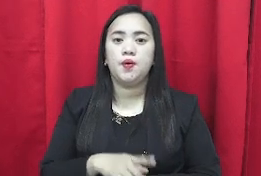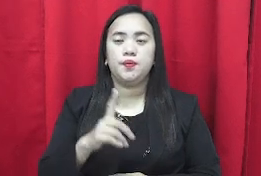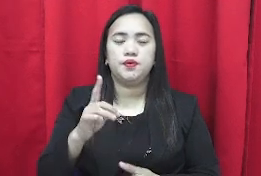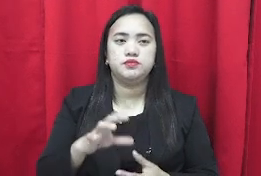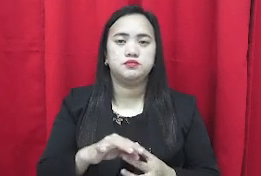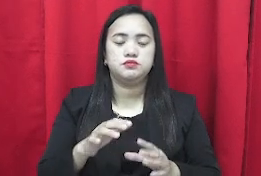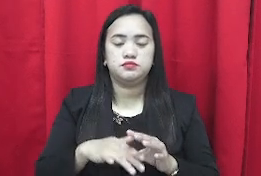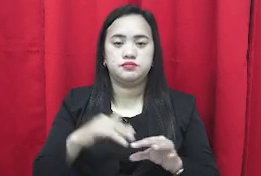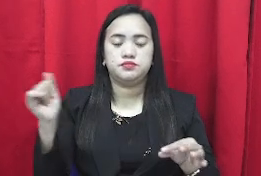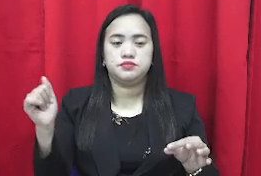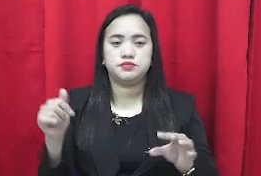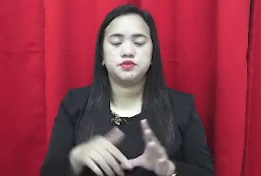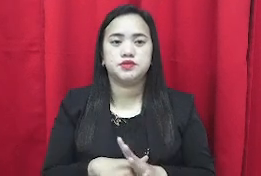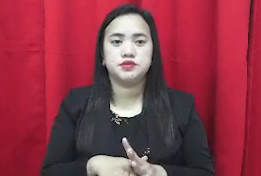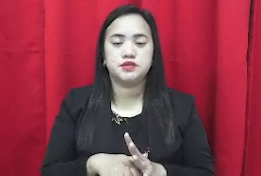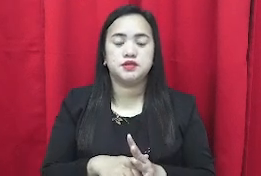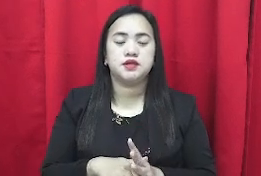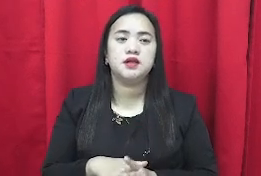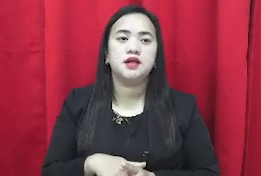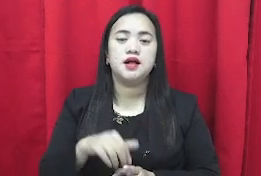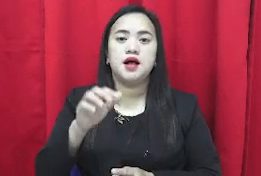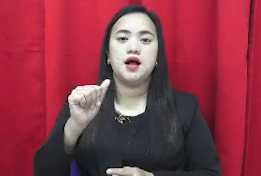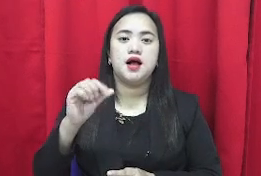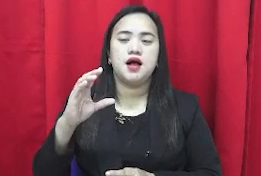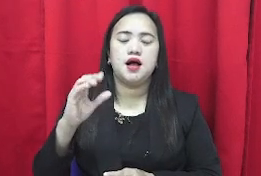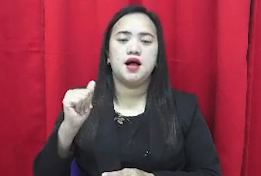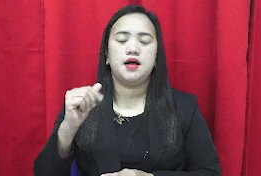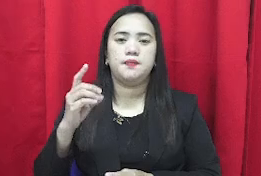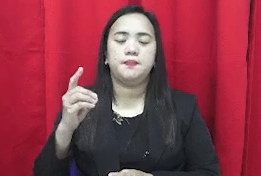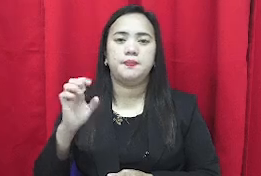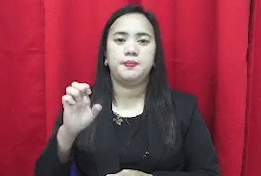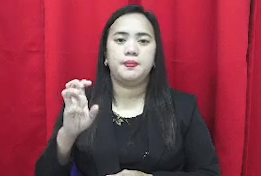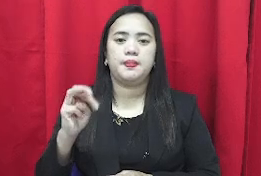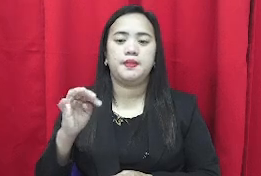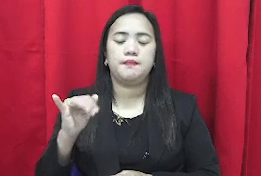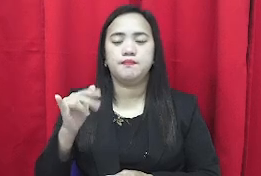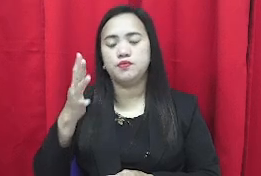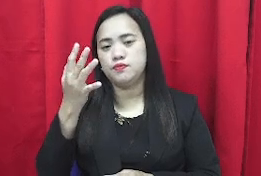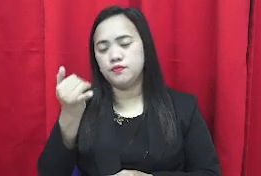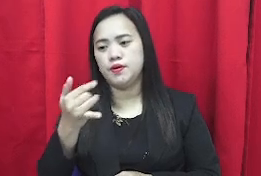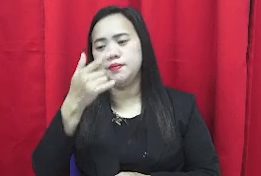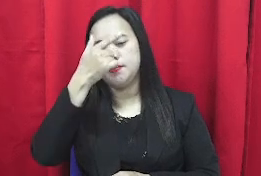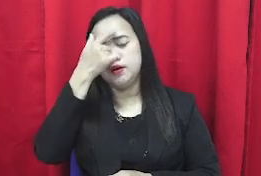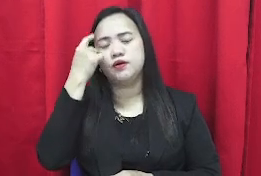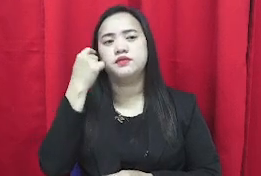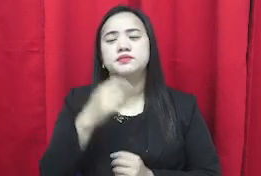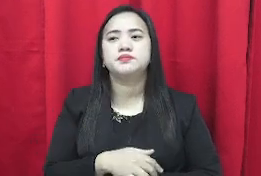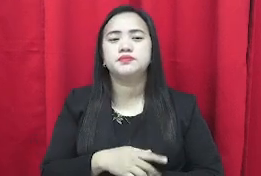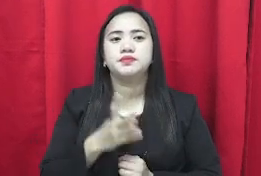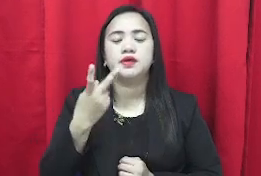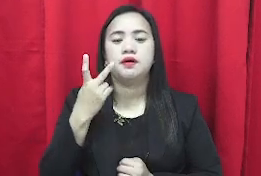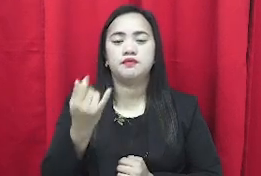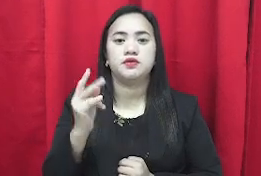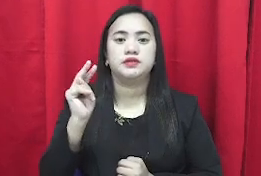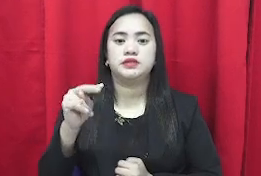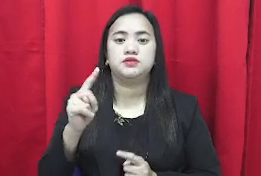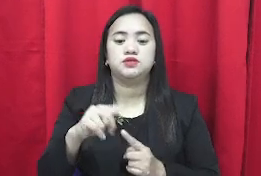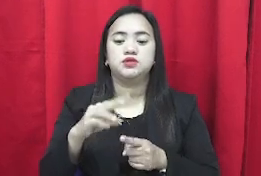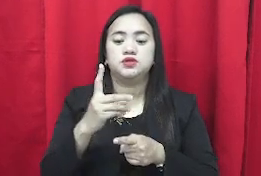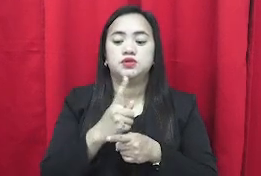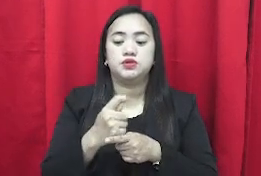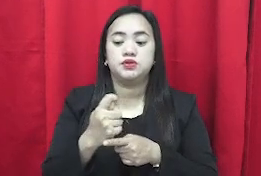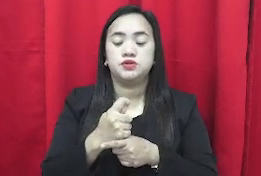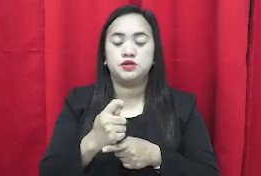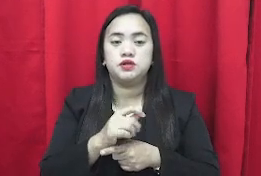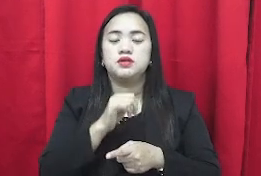PMA Anong tawag diyan abay Sigurado na ito Bakit kaamo kasi i-train sila hindi